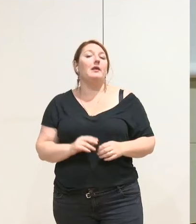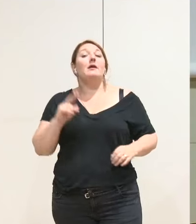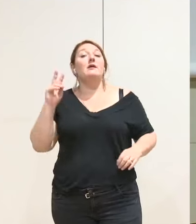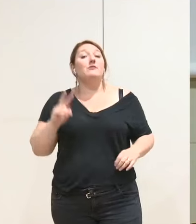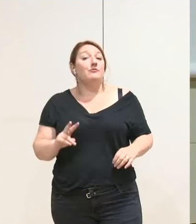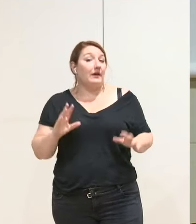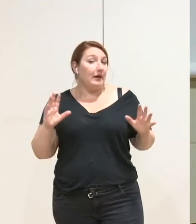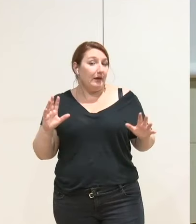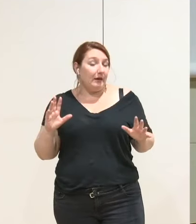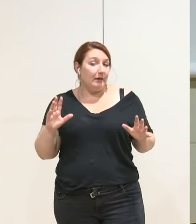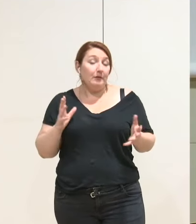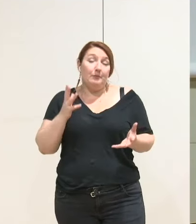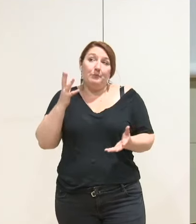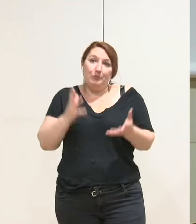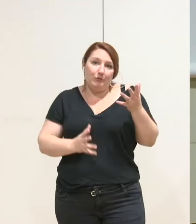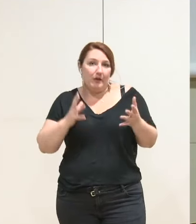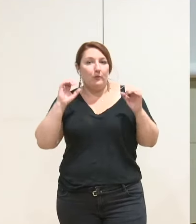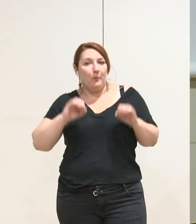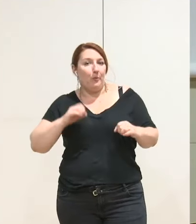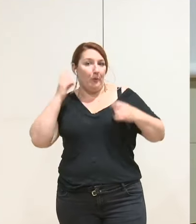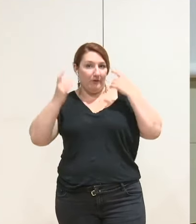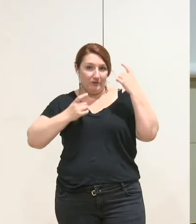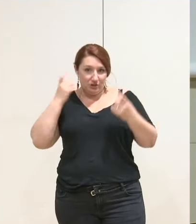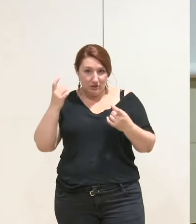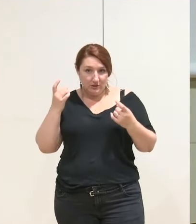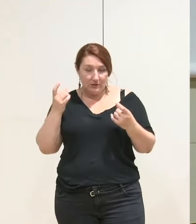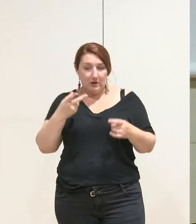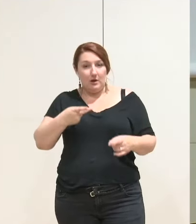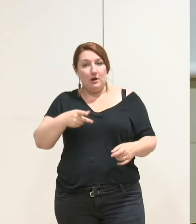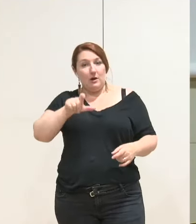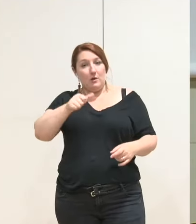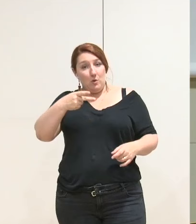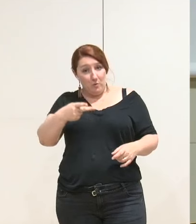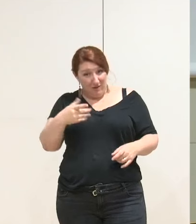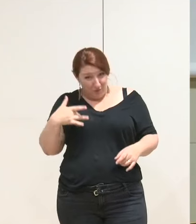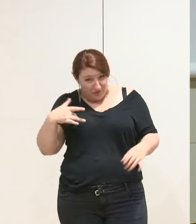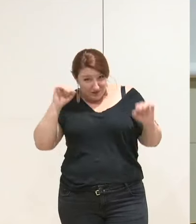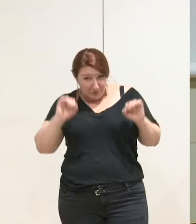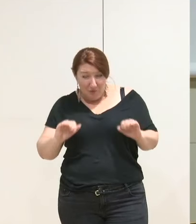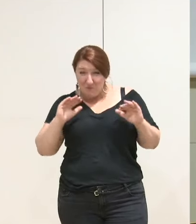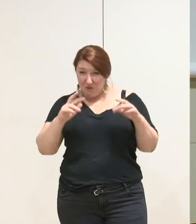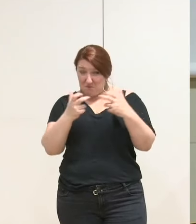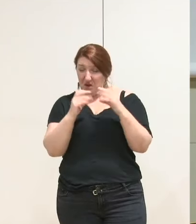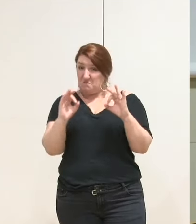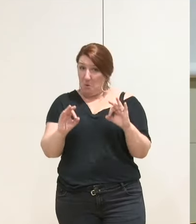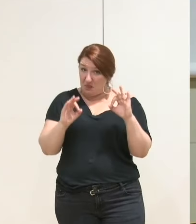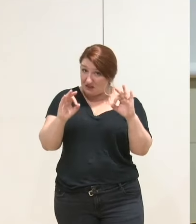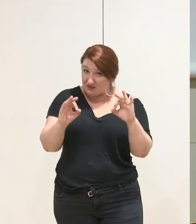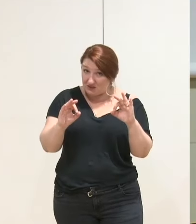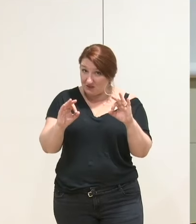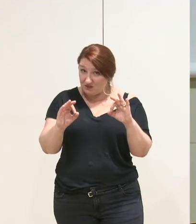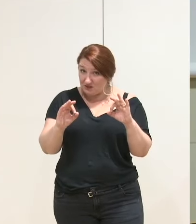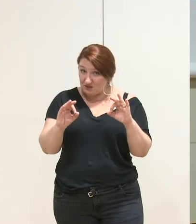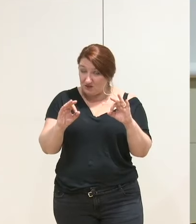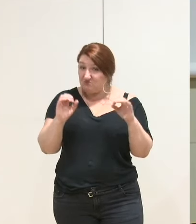peut-être qu'on aurait pu se poser c'est est-ce qu'on peut utiliser le plap même si les montants restent quand même très modeste comme un levier plus